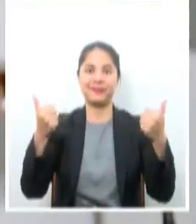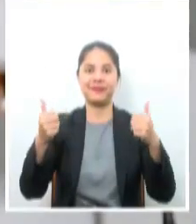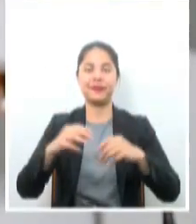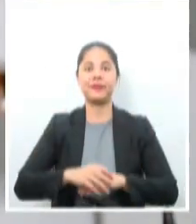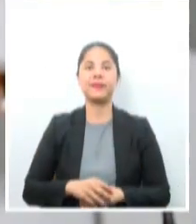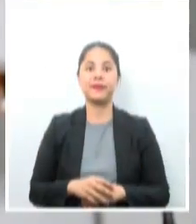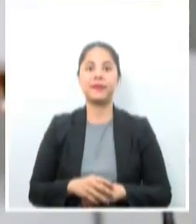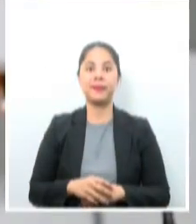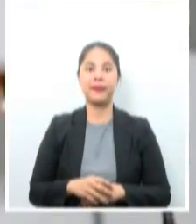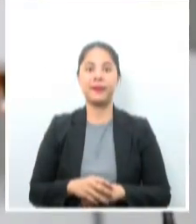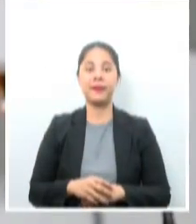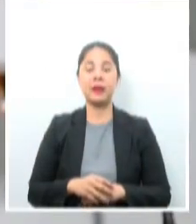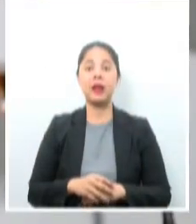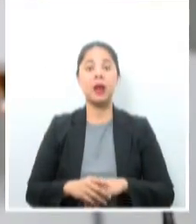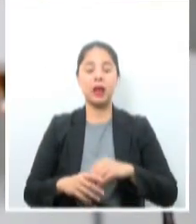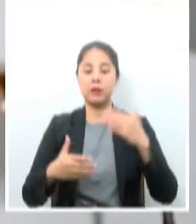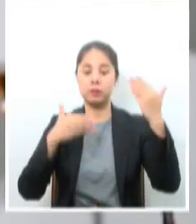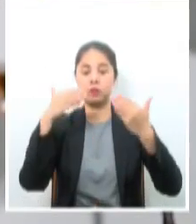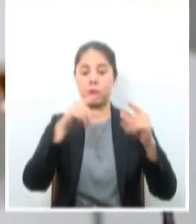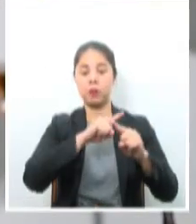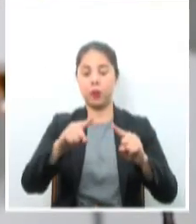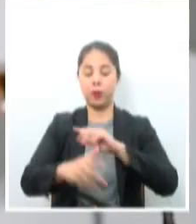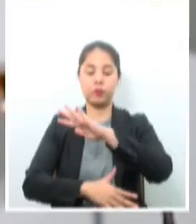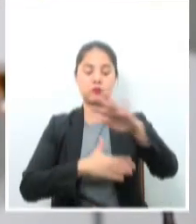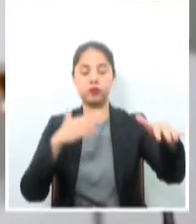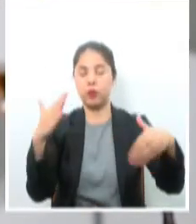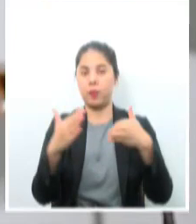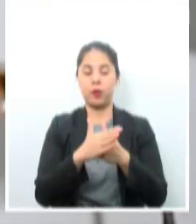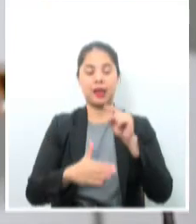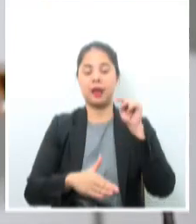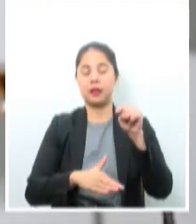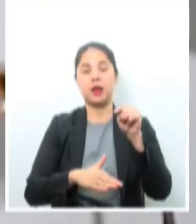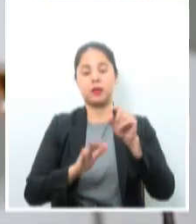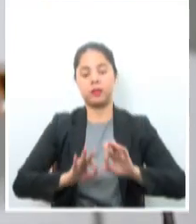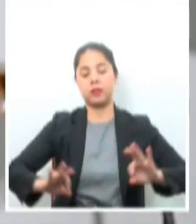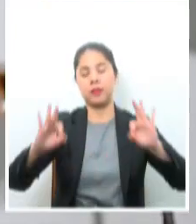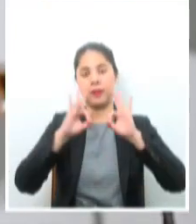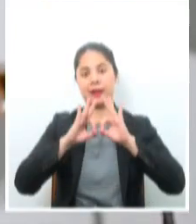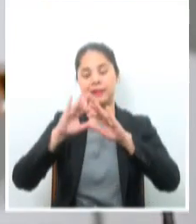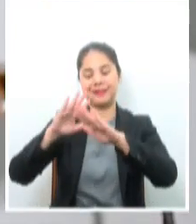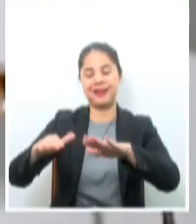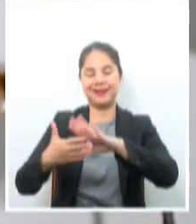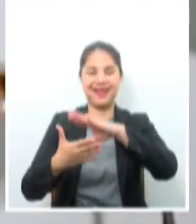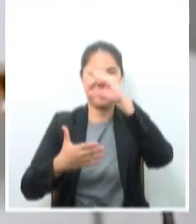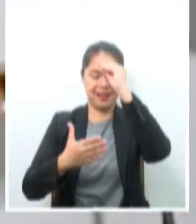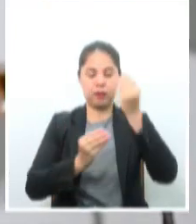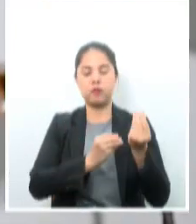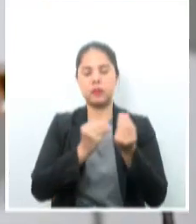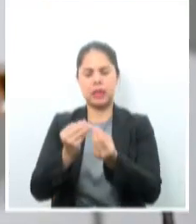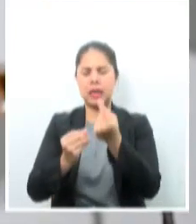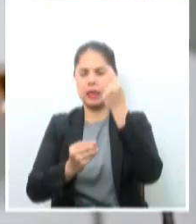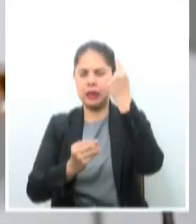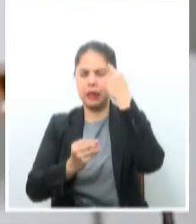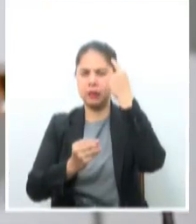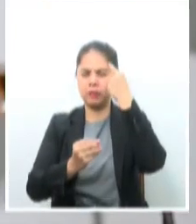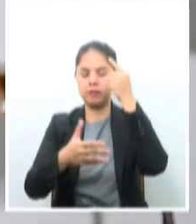จากกิจกรรมทั้งหมดของโรงเรียนบ้านพุเรียบเป็นกิจกรรมที่เน้นให้ผู้เรียนได้ฝึกคิดอย่างเป็นระบบและ